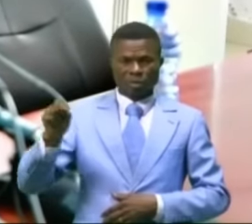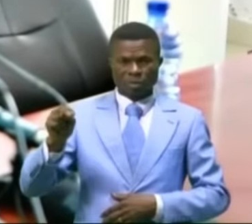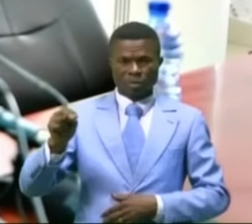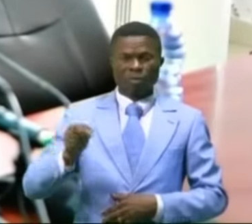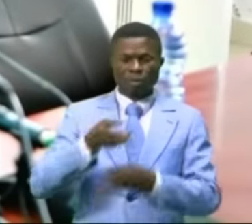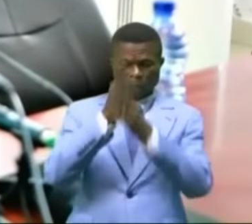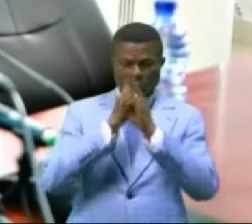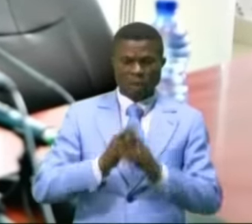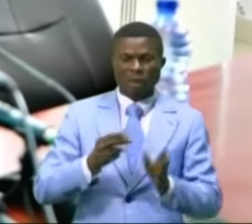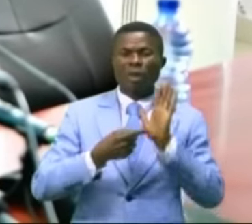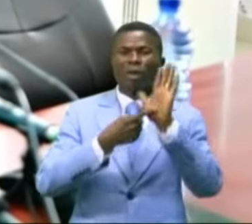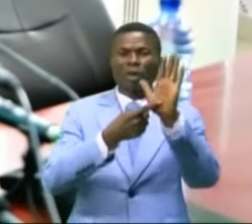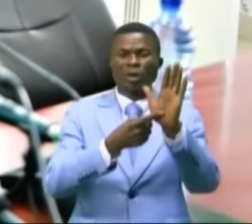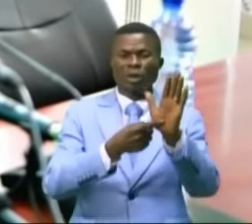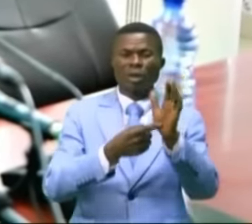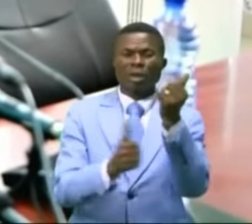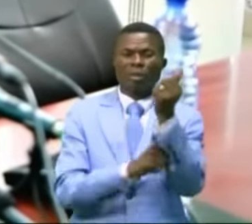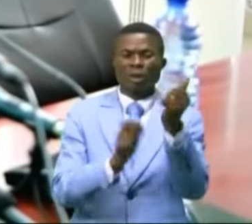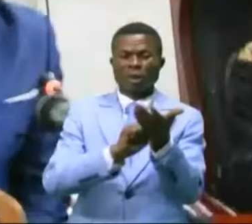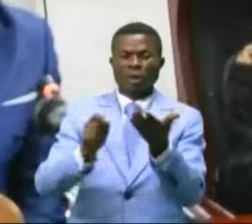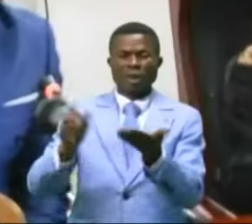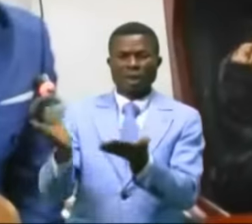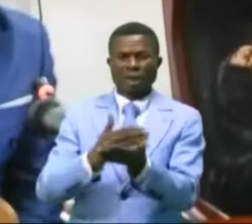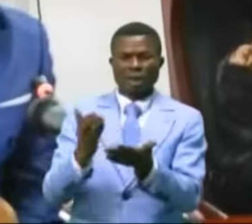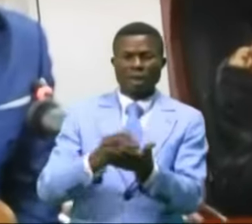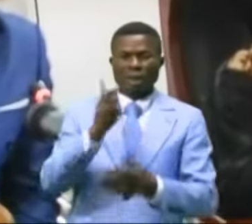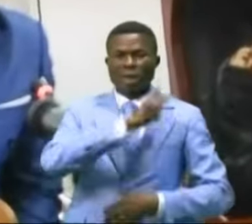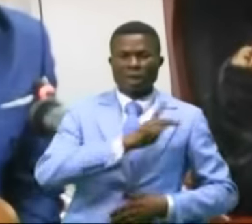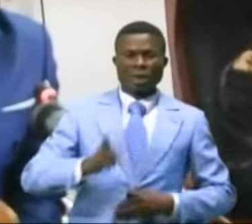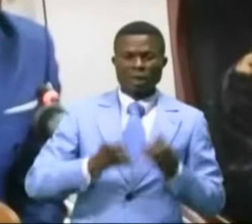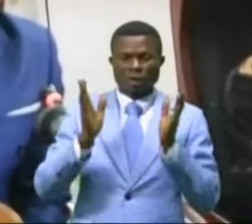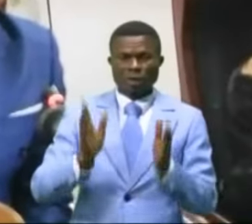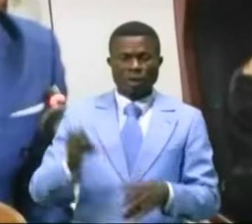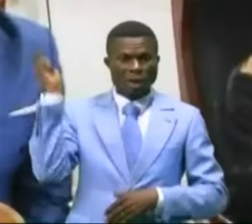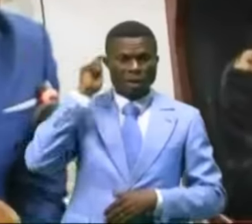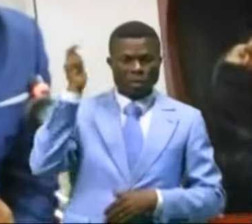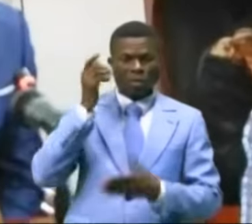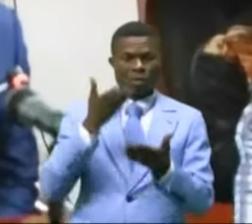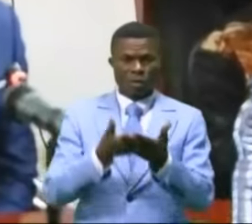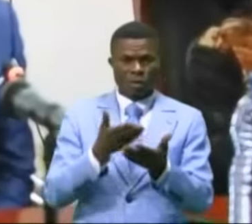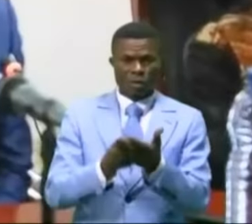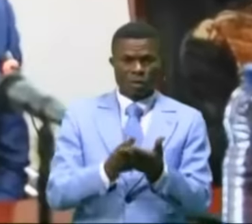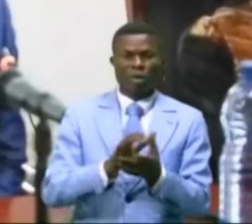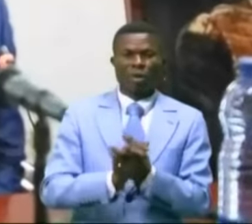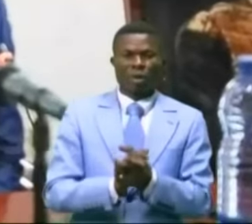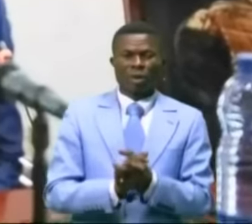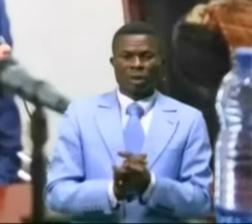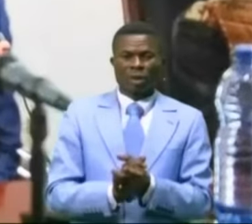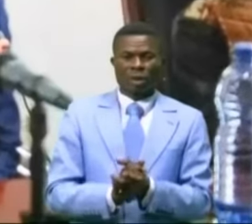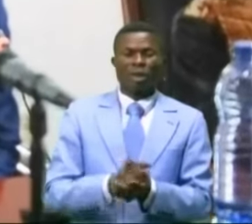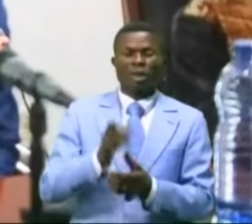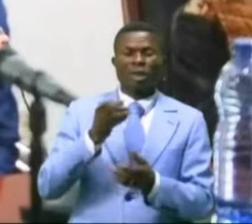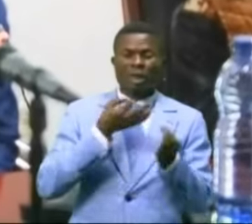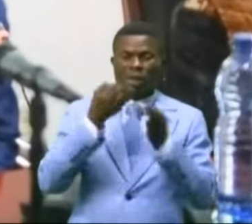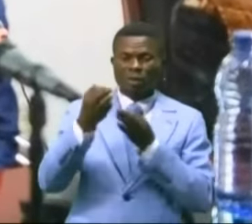l'honneur de présenter l'auteur du livre Kimbangologie, professeur Obonette Kambonako, qui